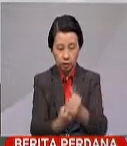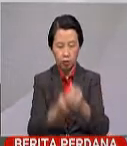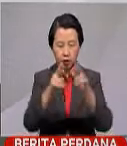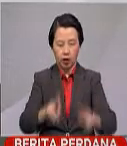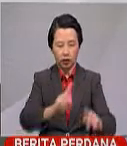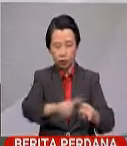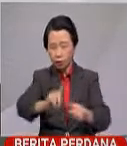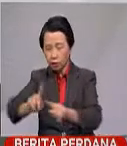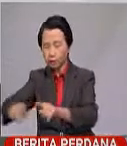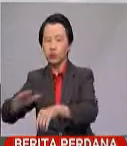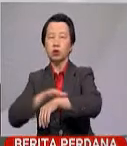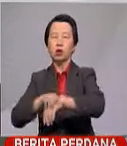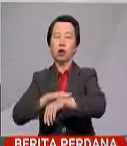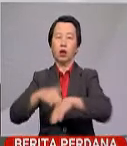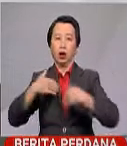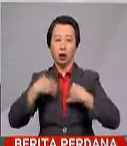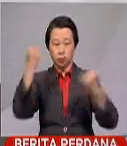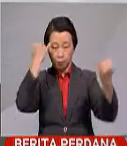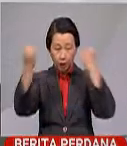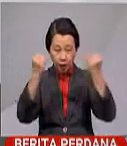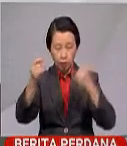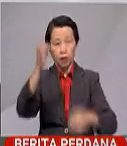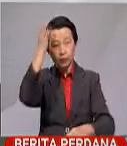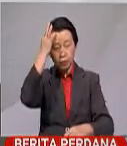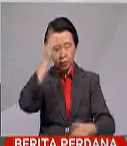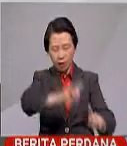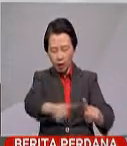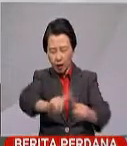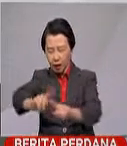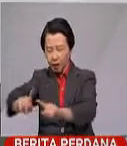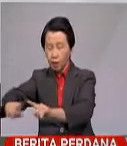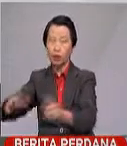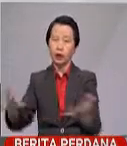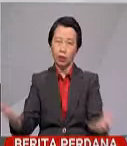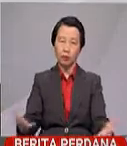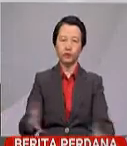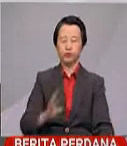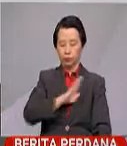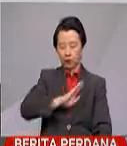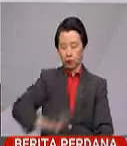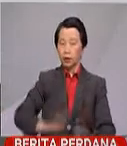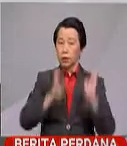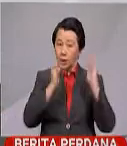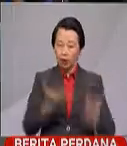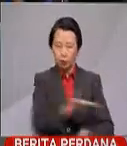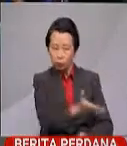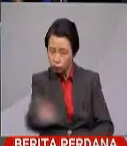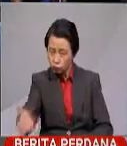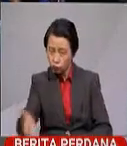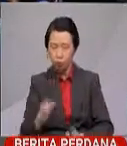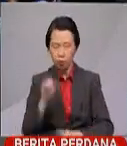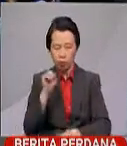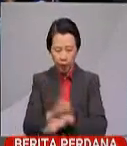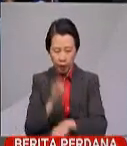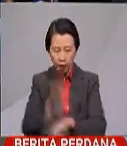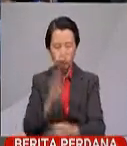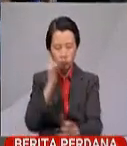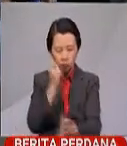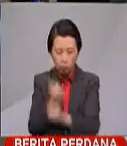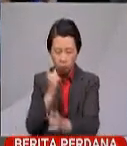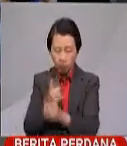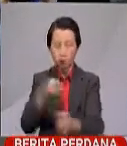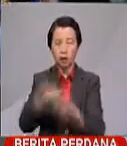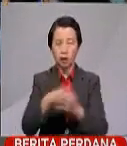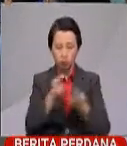berbilang kaum yang mempunyai pandangan dan pemikiran yang pelbagai. Baginda berharap semua pihak dapat memberi nasihat sewajarnya, terutama